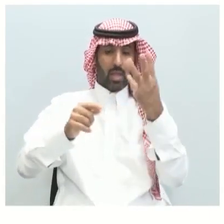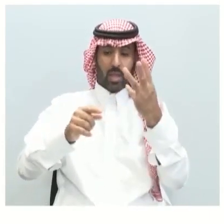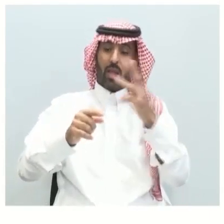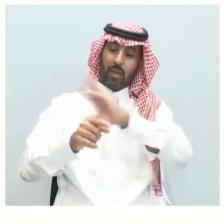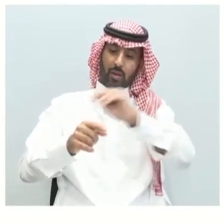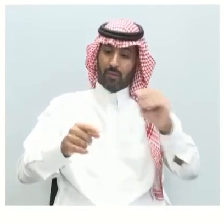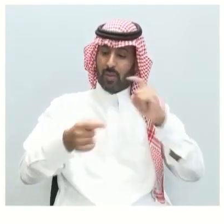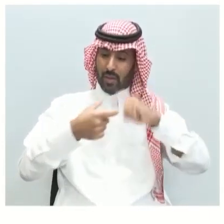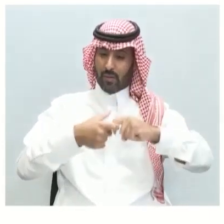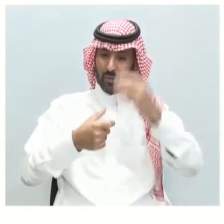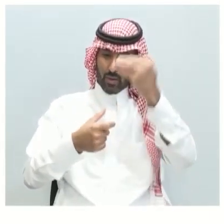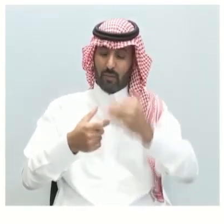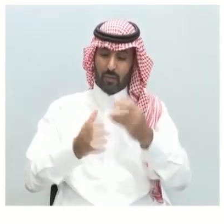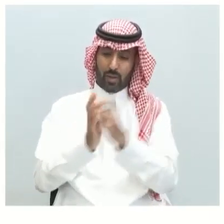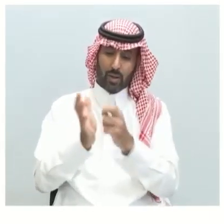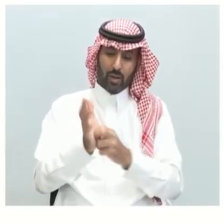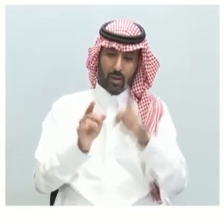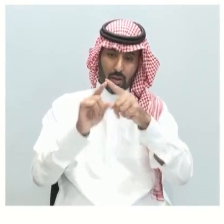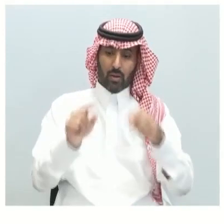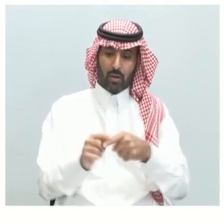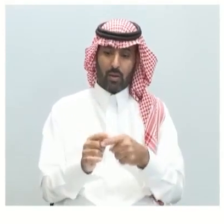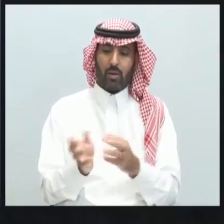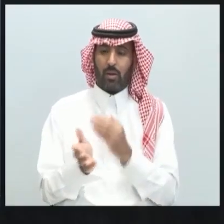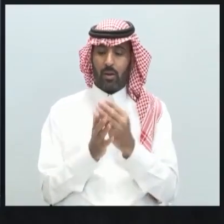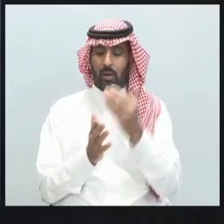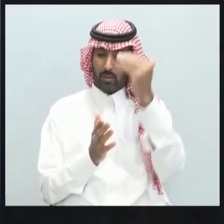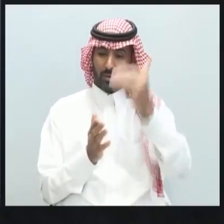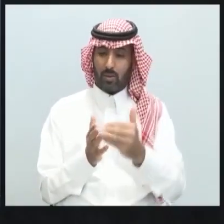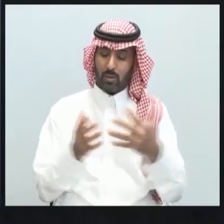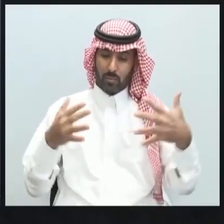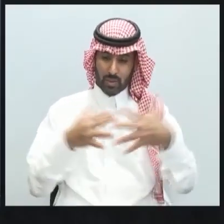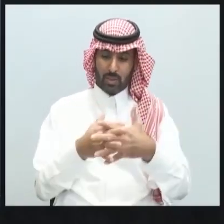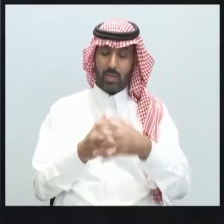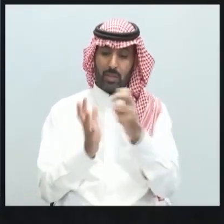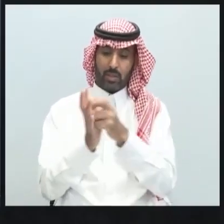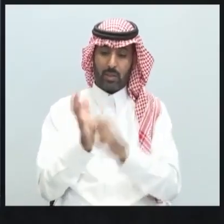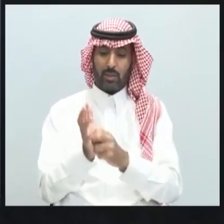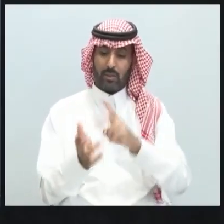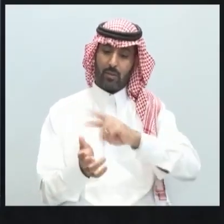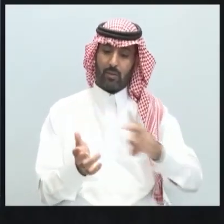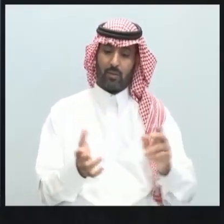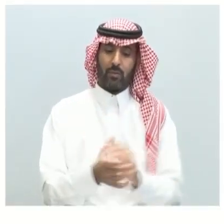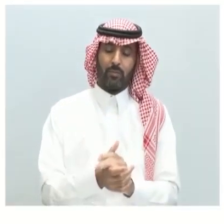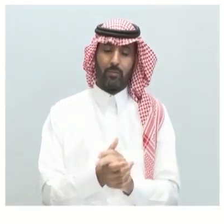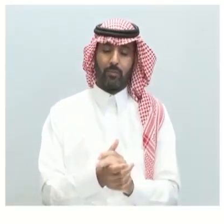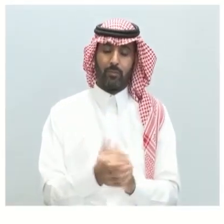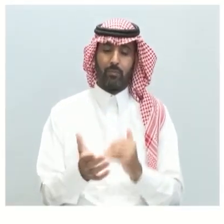نفس العلاقه الموجوده في القوانين الاخرى ولكن هنا سيدمج القوانين او المتغيرات